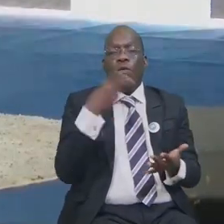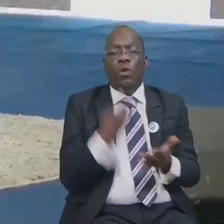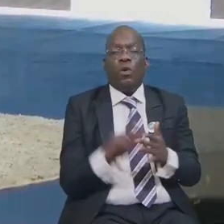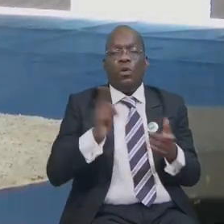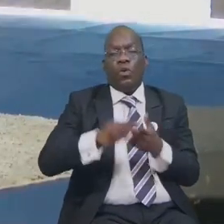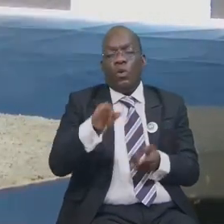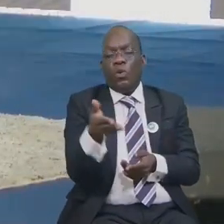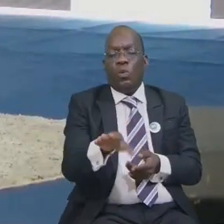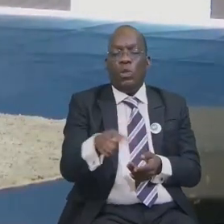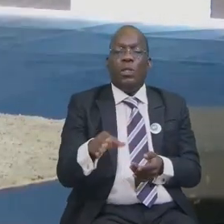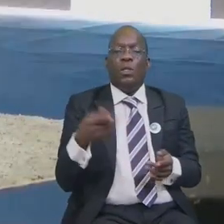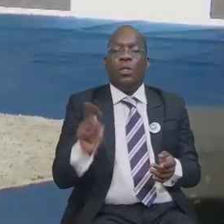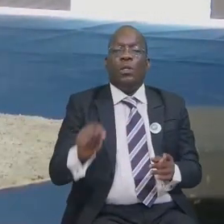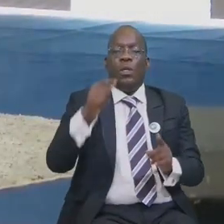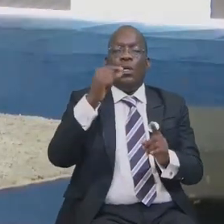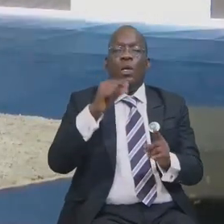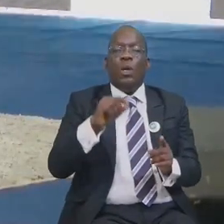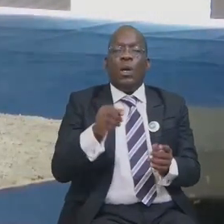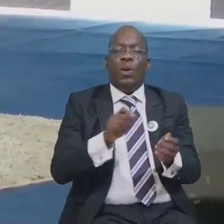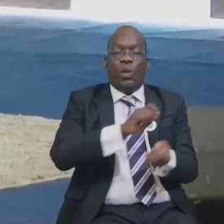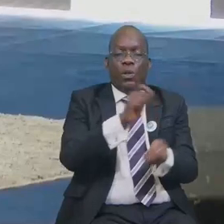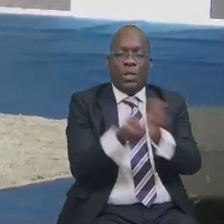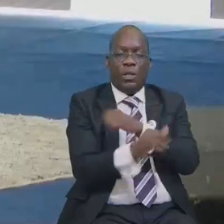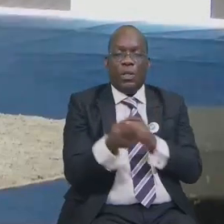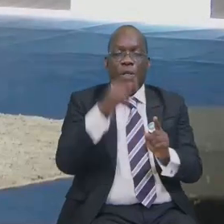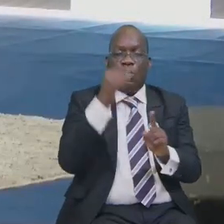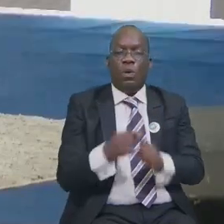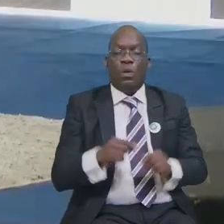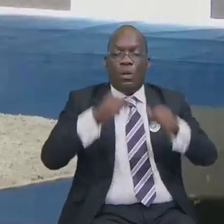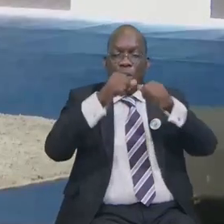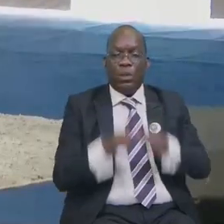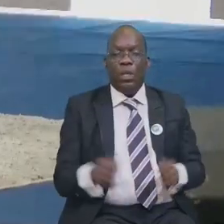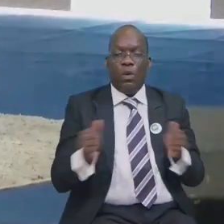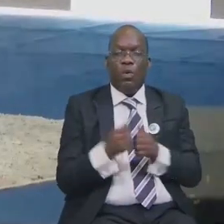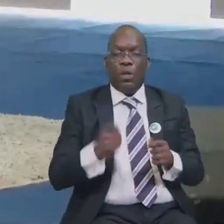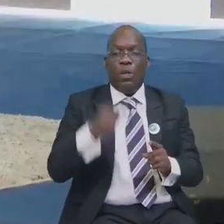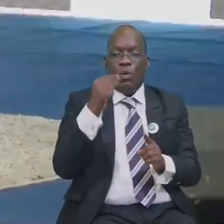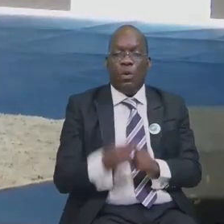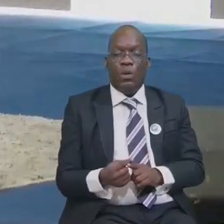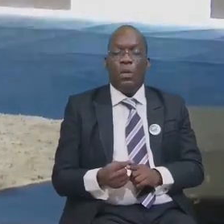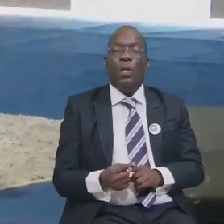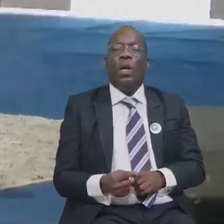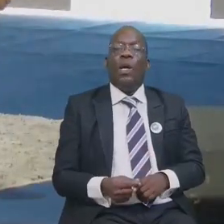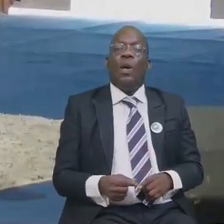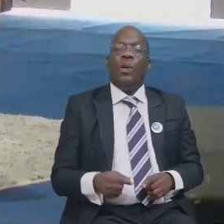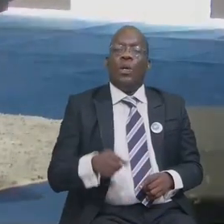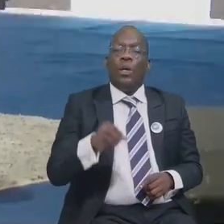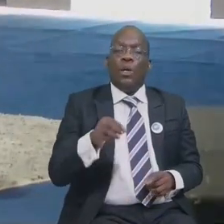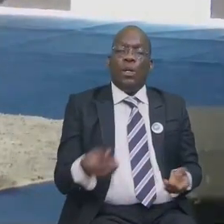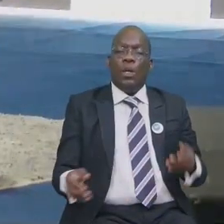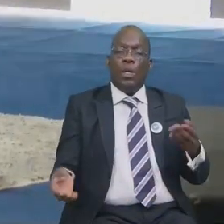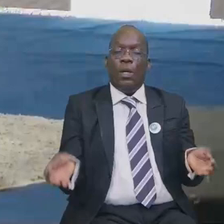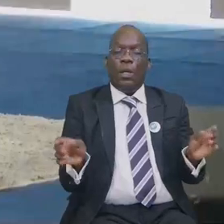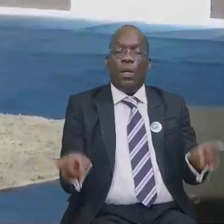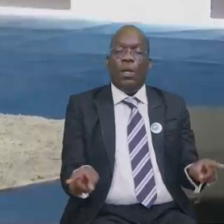pour modérer, changer, modifier la parole. Restez avec la parole. Même dans ces derniers temps, l'œuvre de Dieu